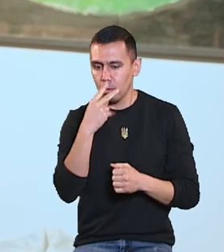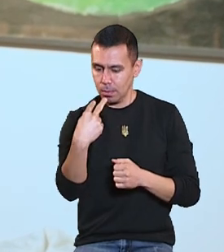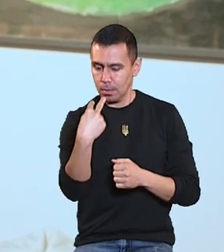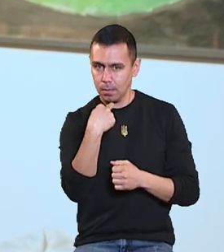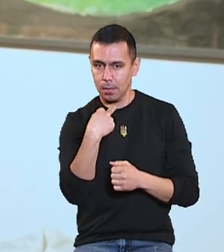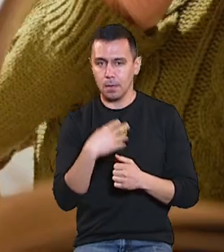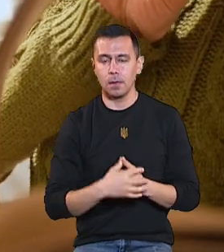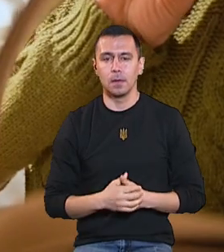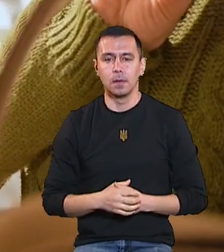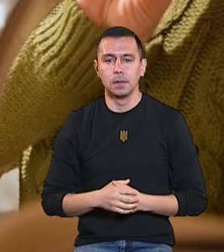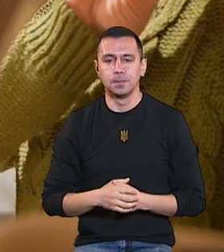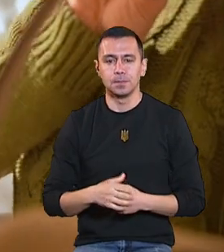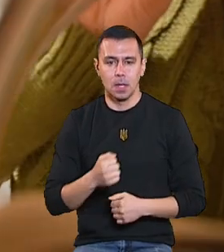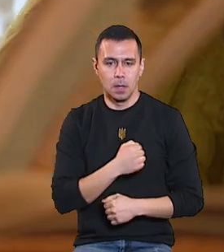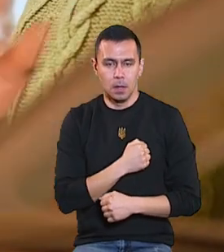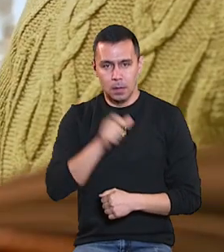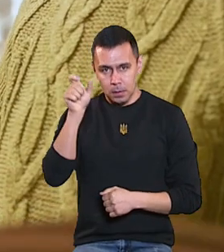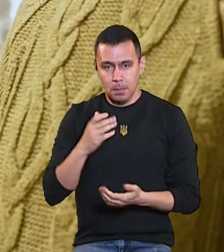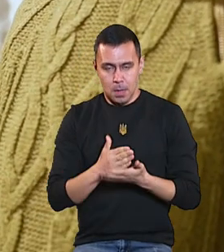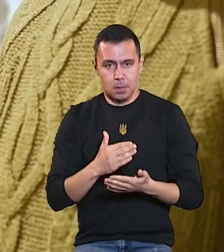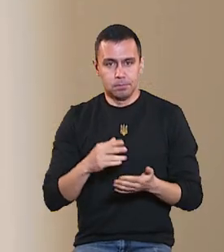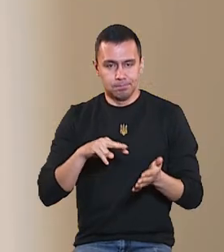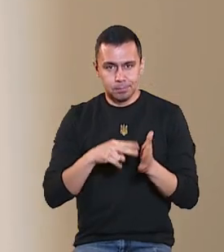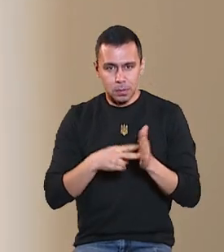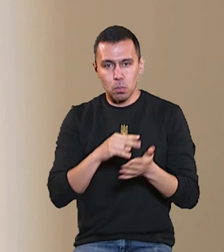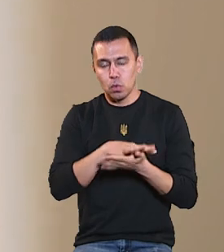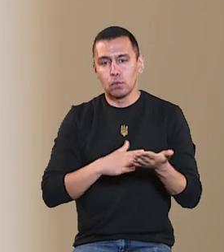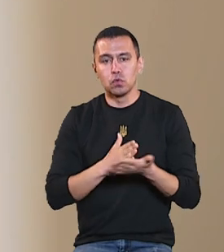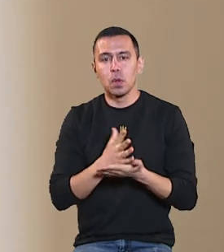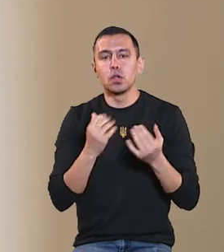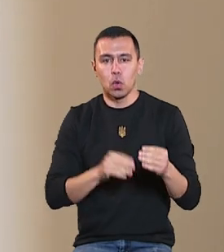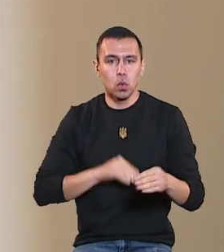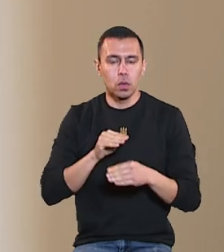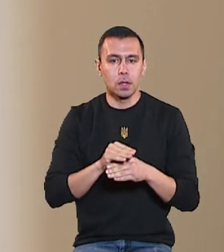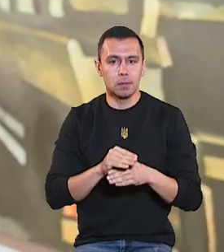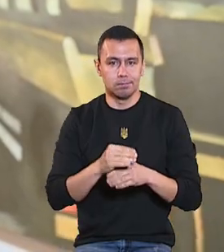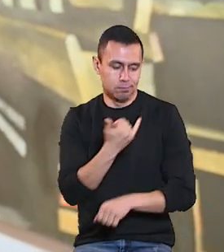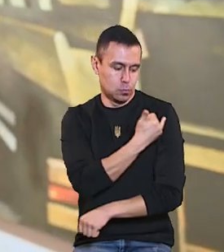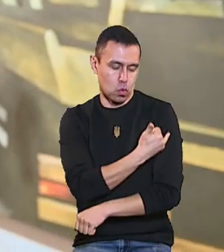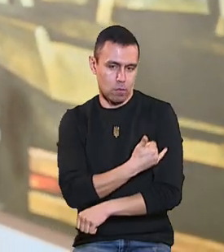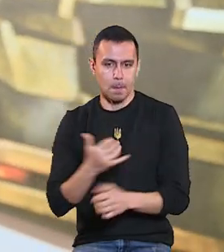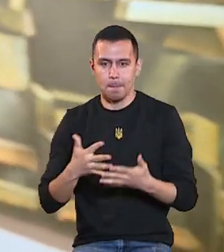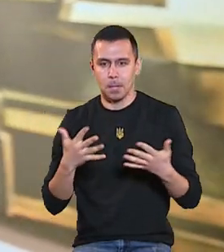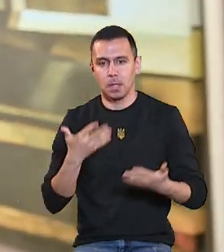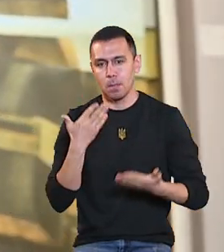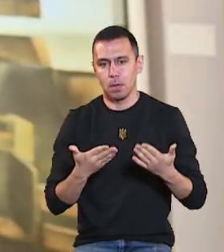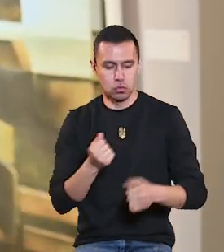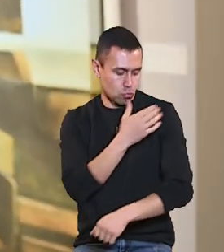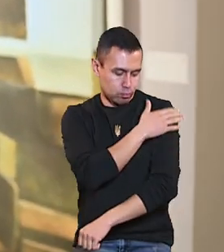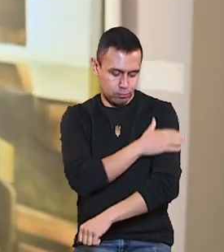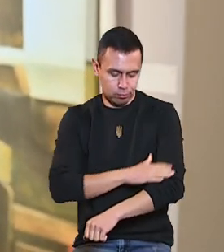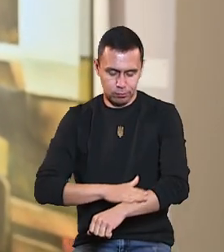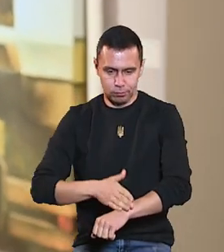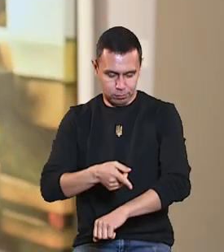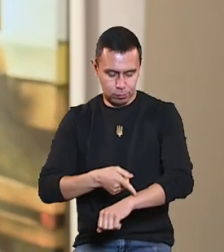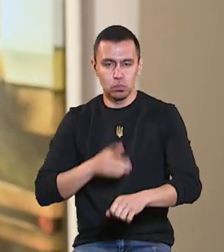приціл дивиться на неї. Прикордонник має намір продовжити службу, а ще додати татуювань. Певно, що цей рукав заб'ю